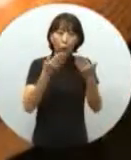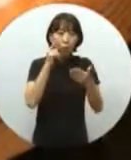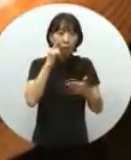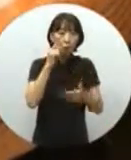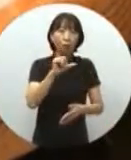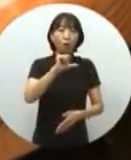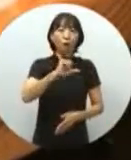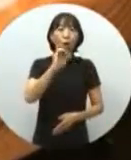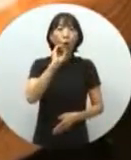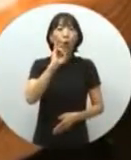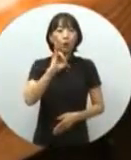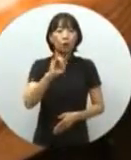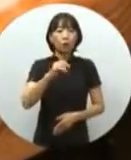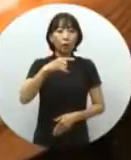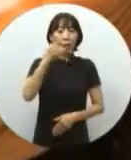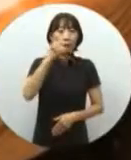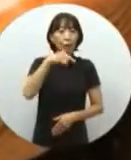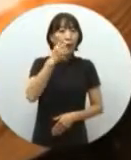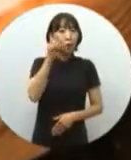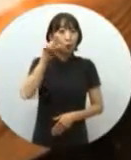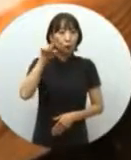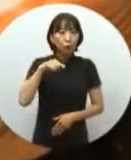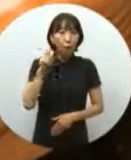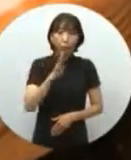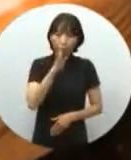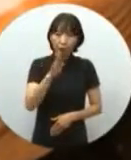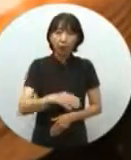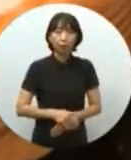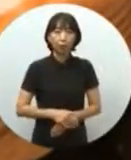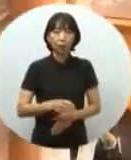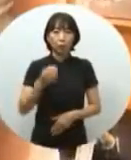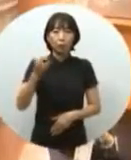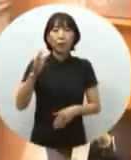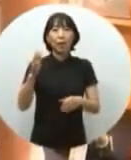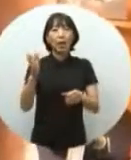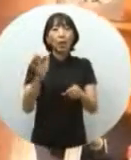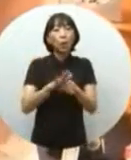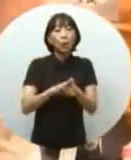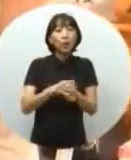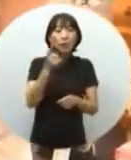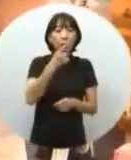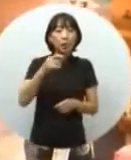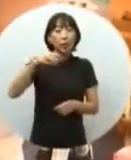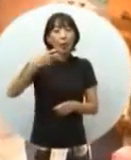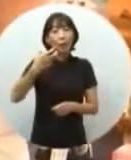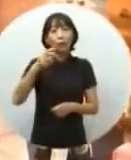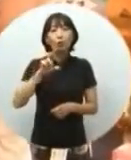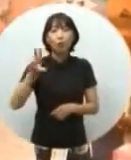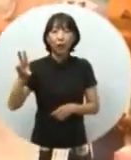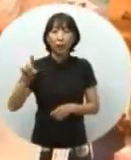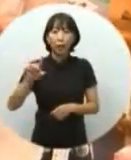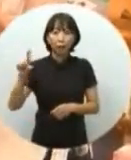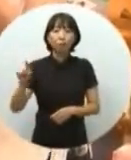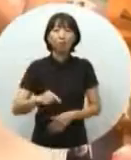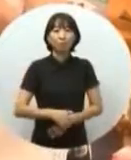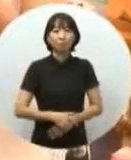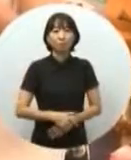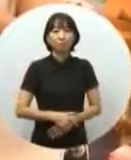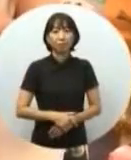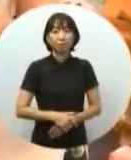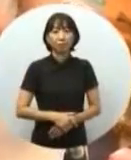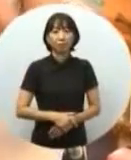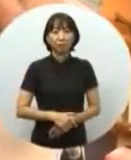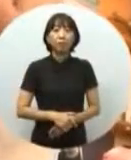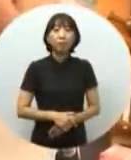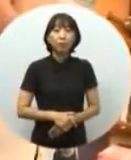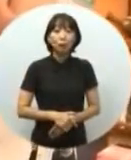葵というお茶を 100g いただけますか？ はい、わ、はい、かりました。税込みで1080円ですね。 はい、 わ、はい、かりました。今、詰めさせていただきます。